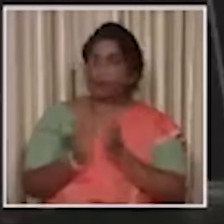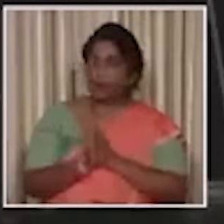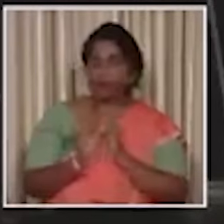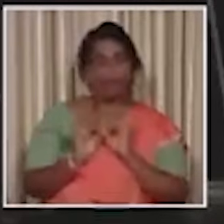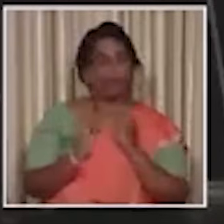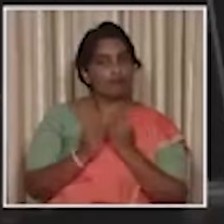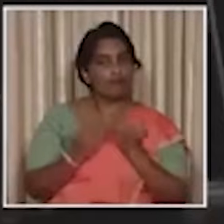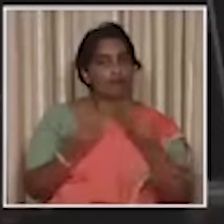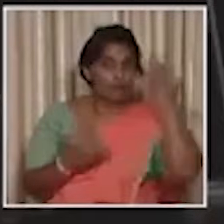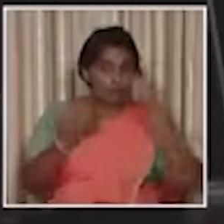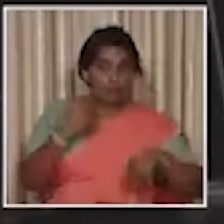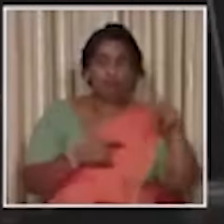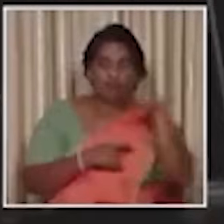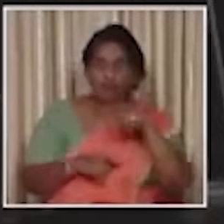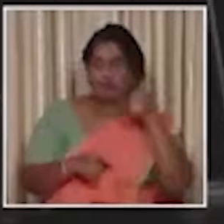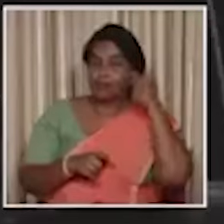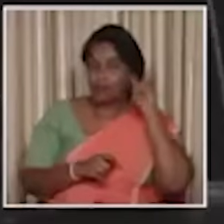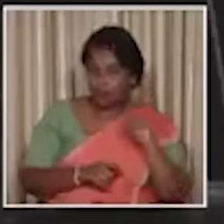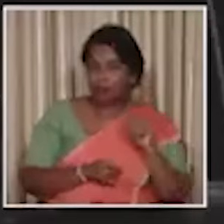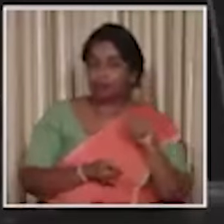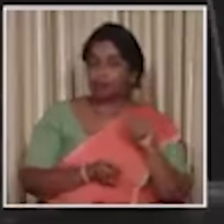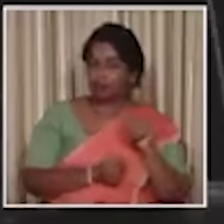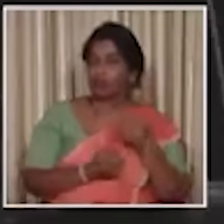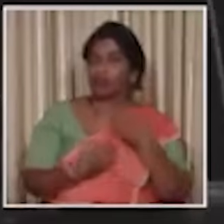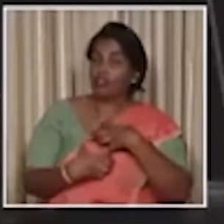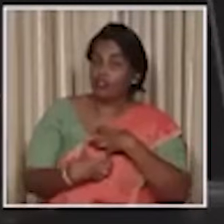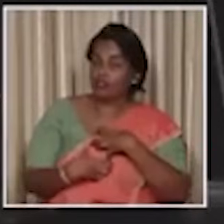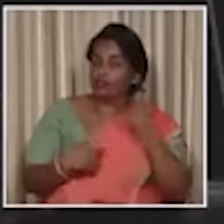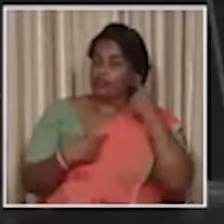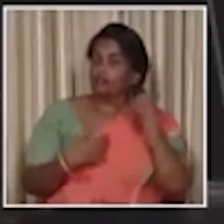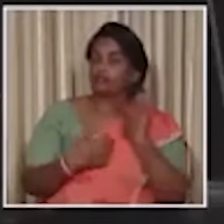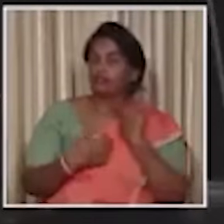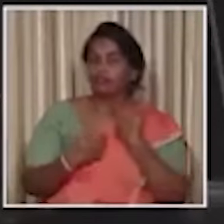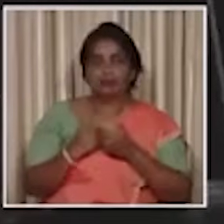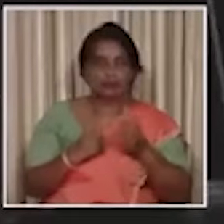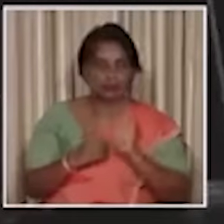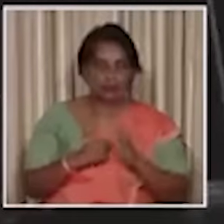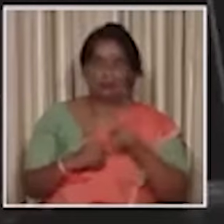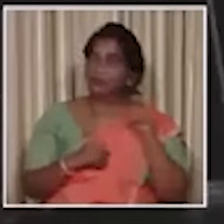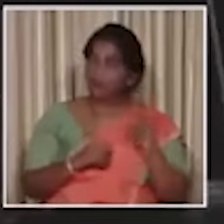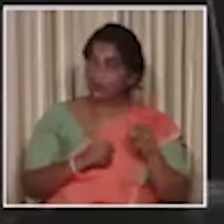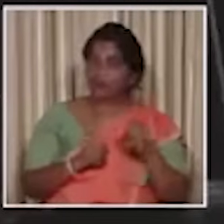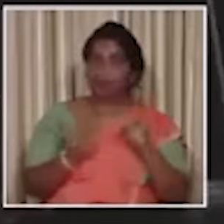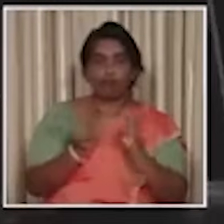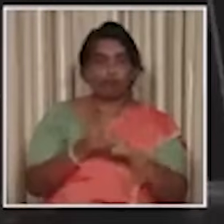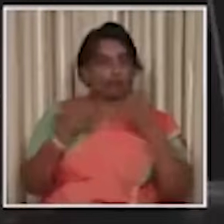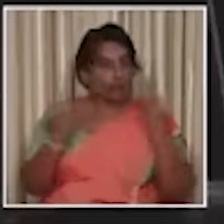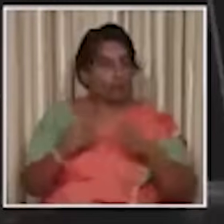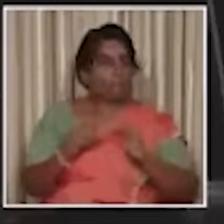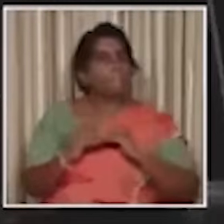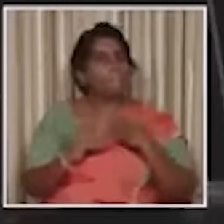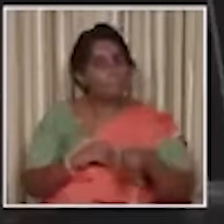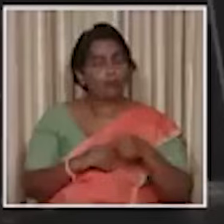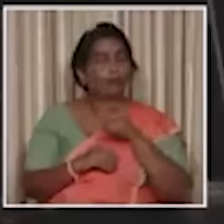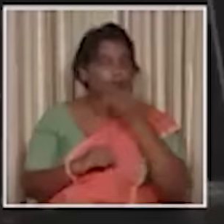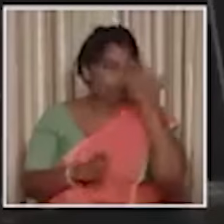சந்தர்ப்பங்களை தடுக்கும் வகையில் அச்சுறுத்தல்களும் விசாரணைகளும் பரவலாக அரங்கேற்றப்படுகின்றன. போர் முடிவிற்றும் தமிழர் தாயக பகுதிகளில்